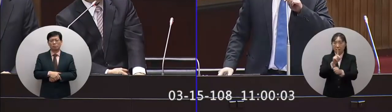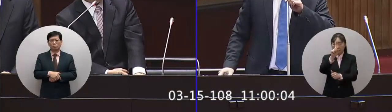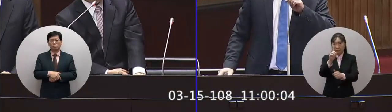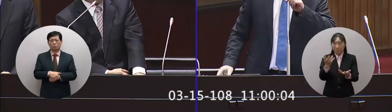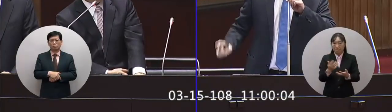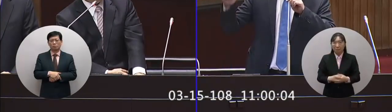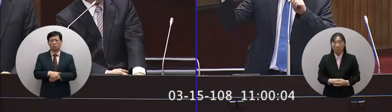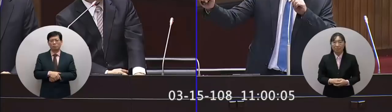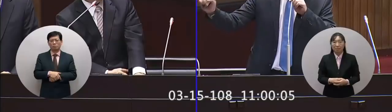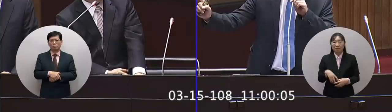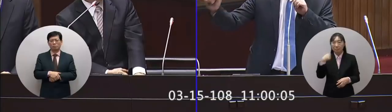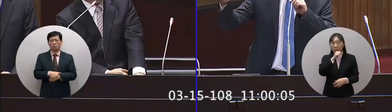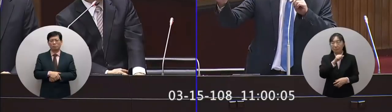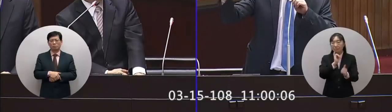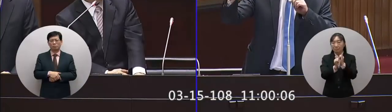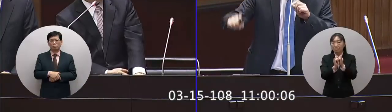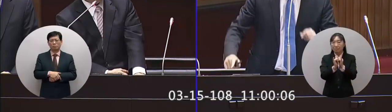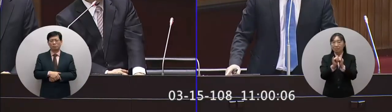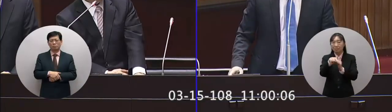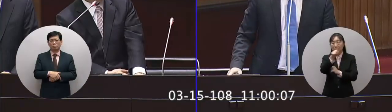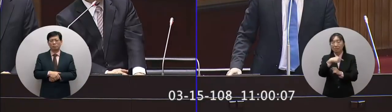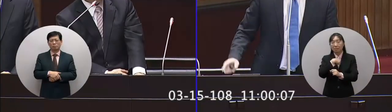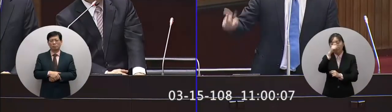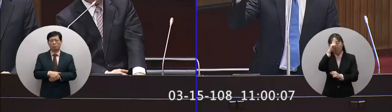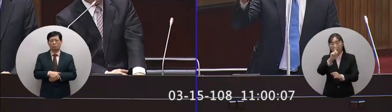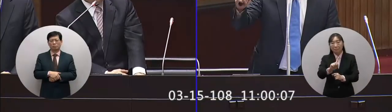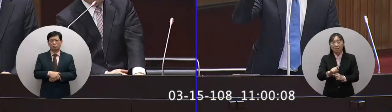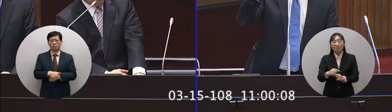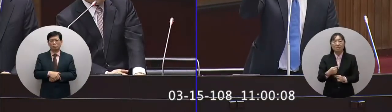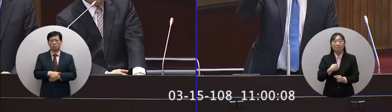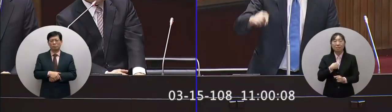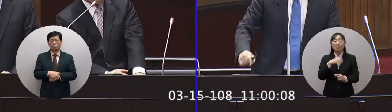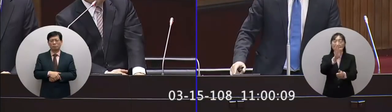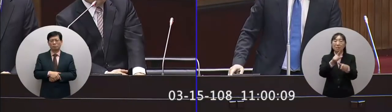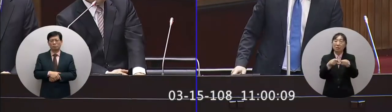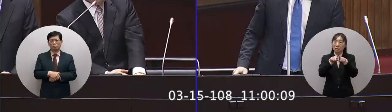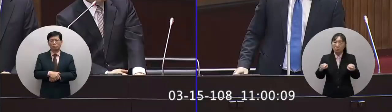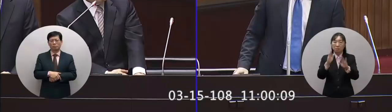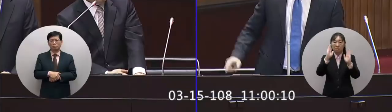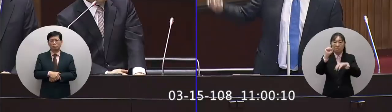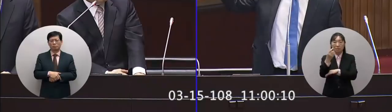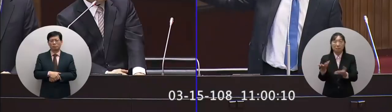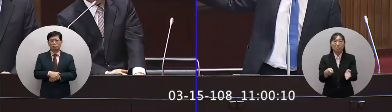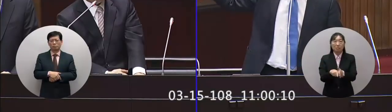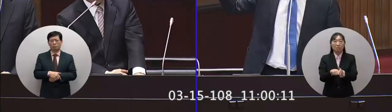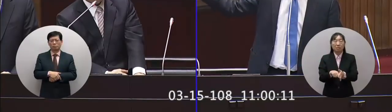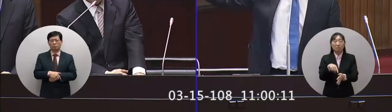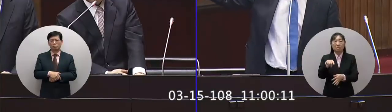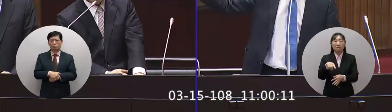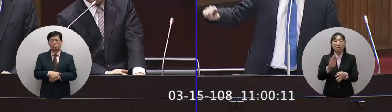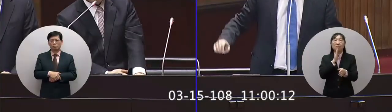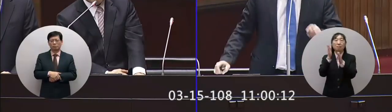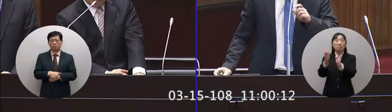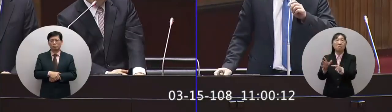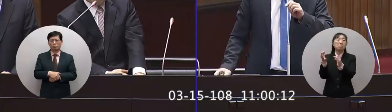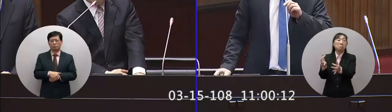件事情：台湾社会在要求的是什么？当我们在讲公平正义的时候，不可以对于这些有